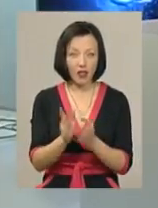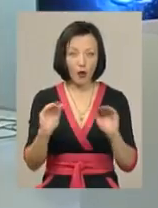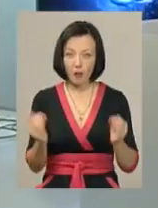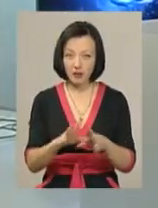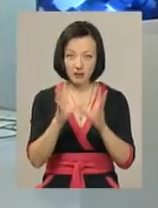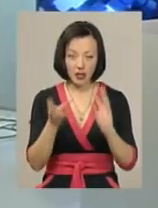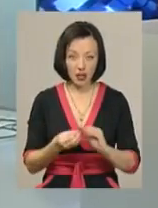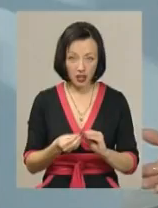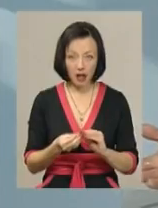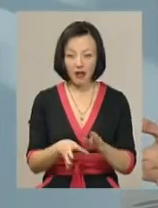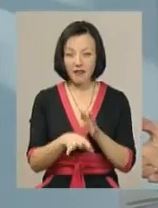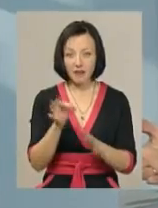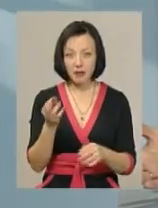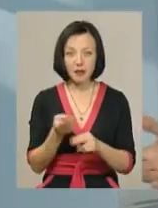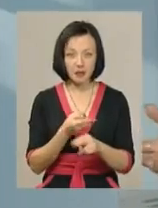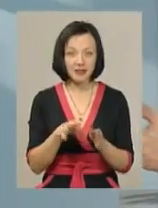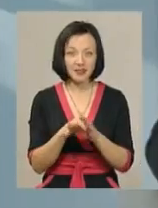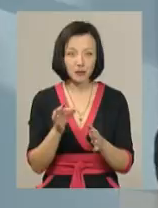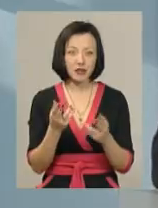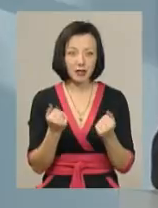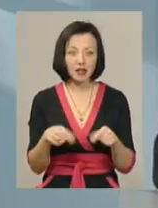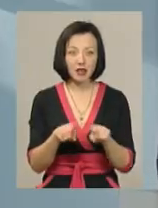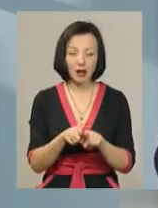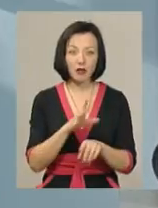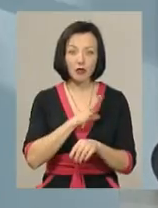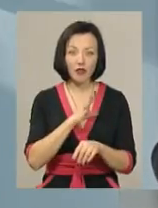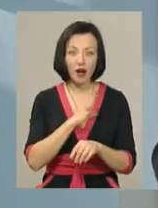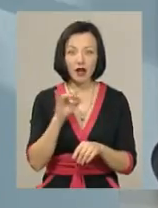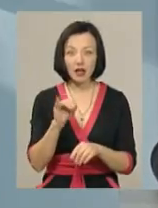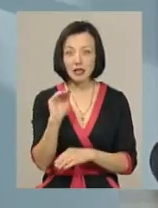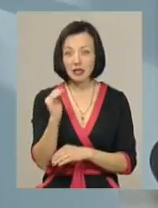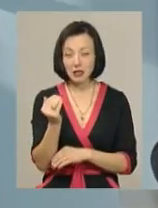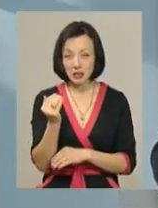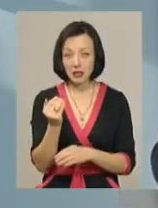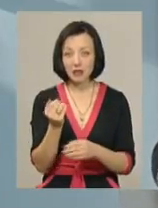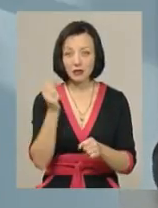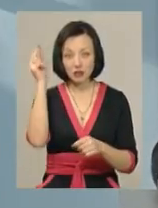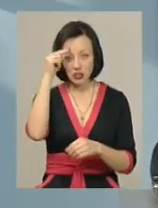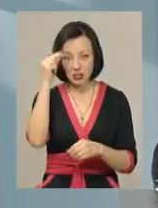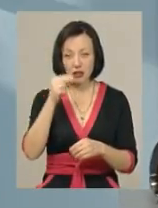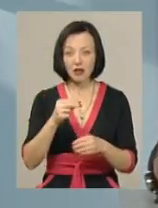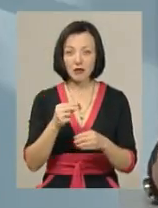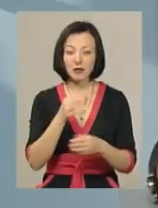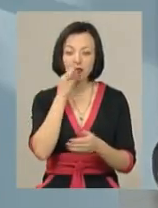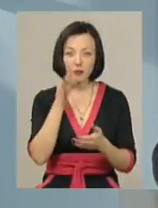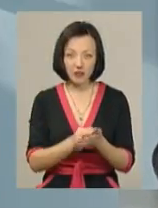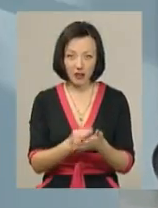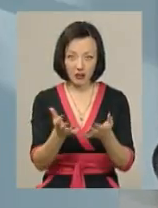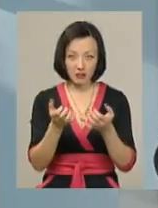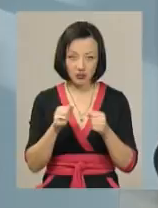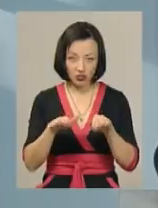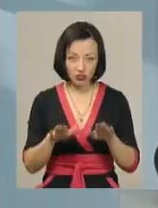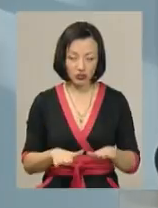так вибір без вибору вибір безво Ну і таке теж буває деколи треба виходити із цього і дитина якби вчиться приймати відповідальність Да і брати